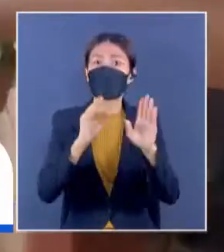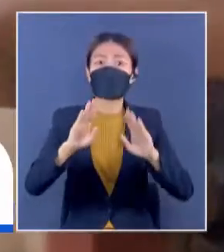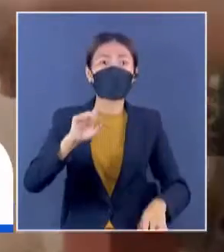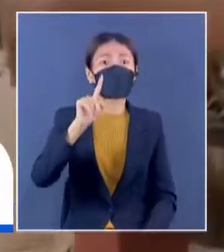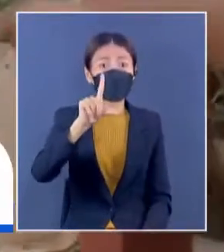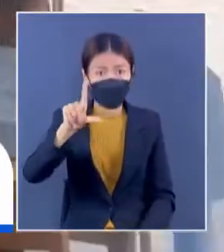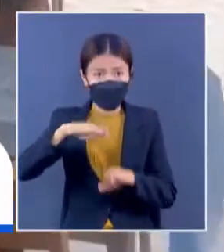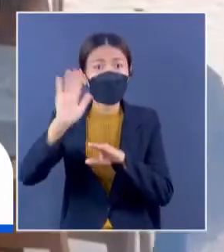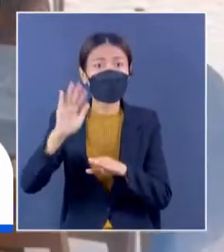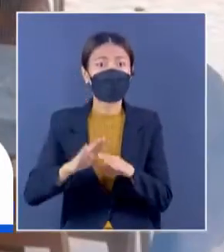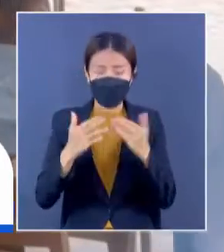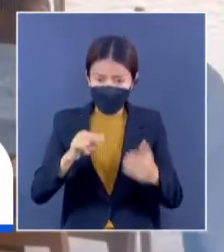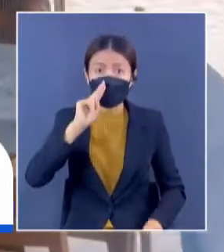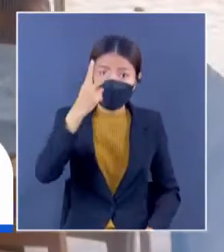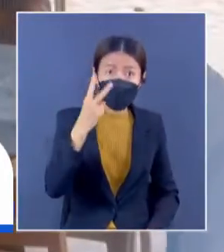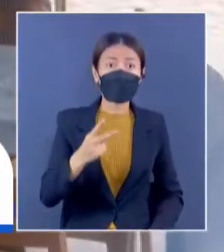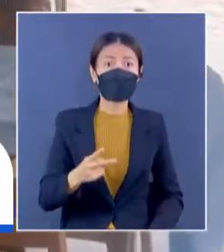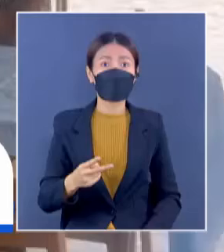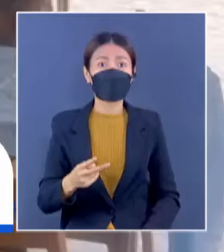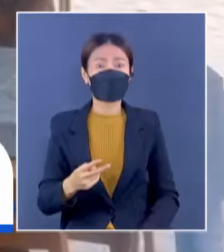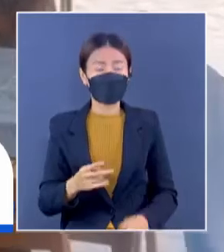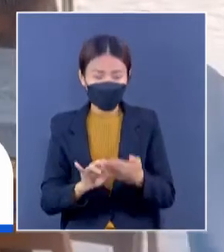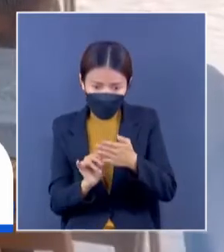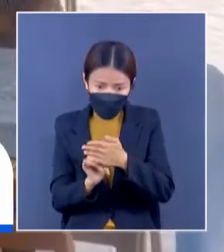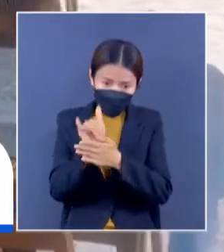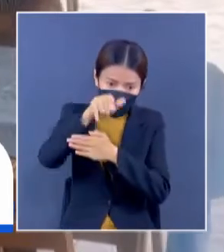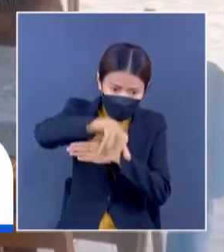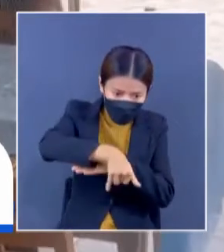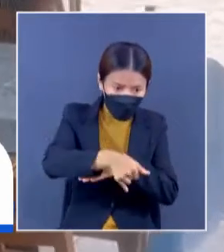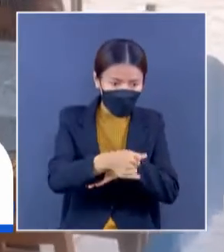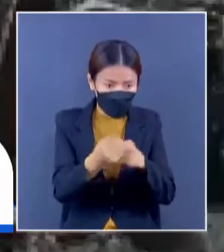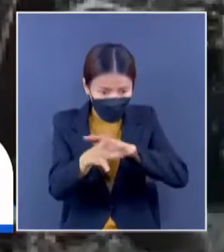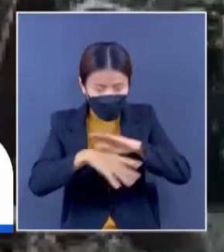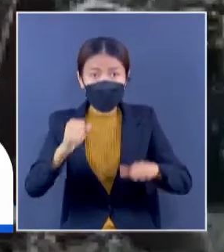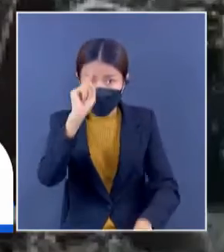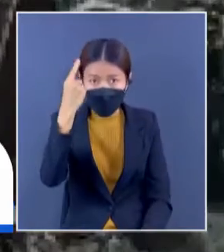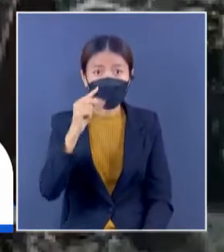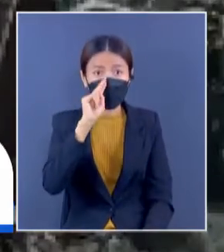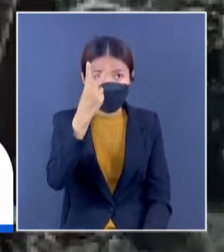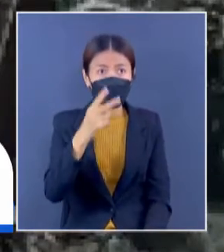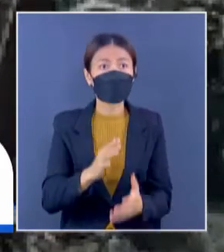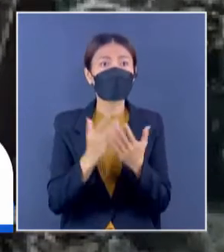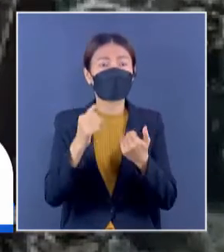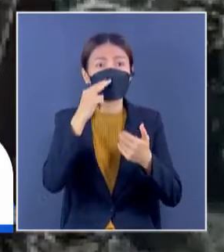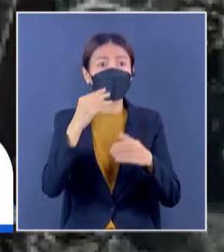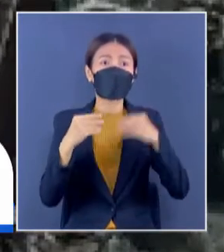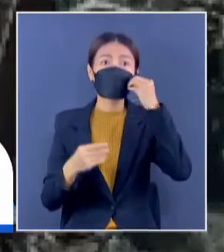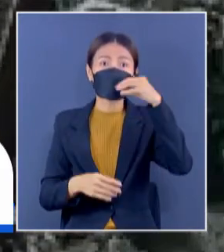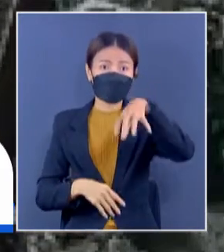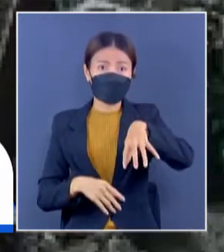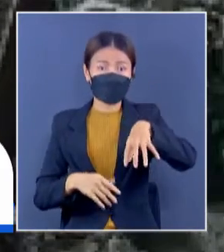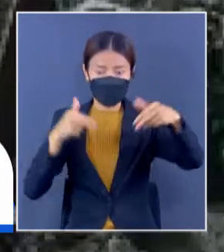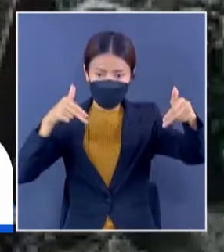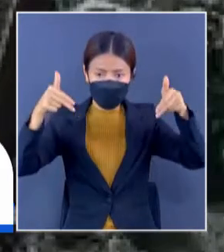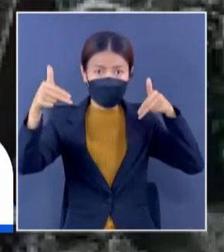ข้อสังเกตหรือจะใช้หมดแล้วล้านกว่าบาทเนี่ย3เดือนถึงกลับมาอีกรอบนึงเอาไปดูภาพจากกล้องวงจรปิดค่ะที่ติดอยู่รอบบ้านเลยนะคะ